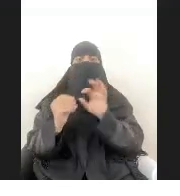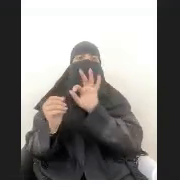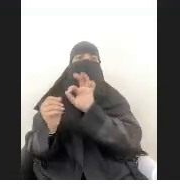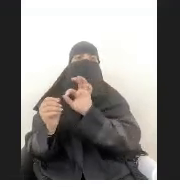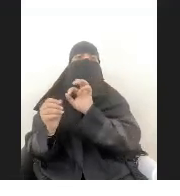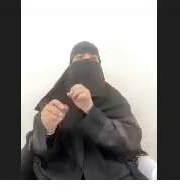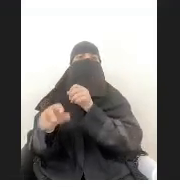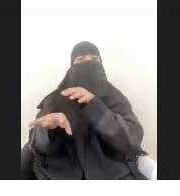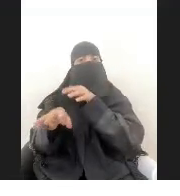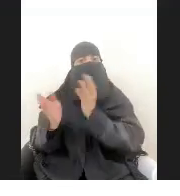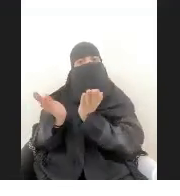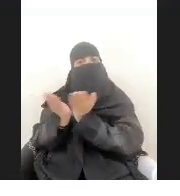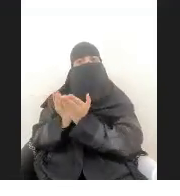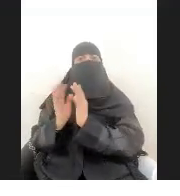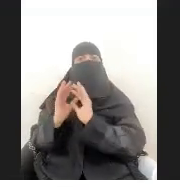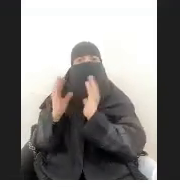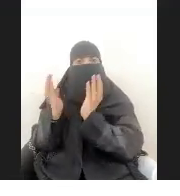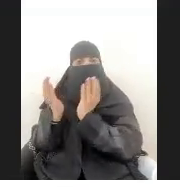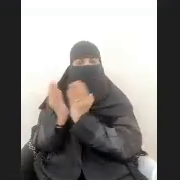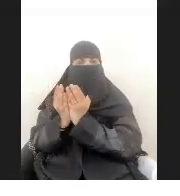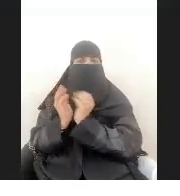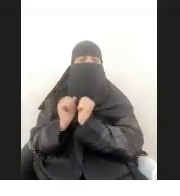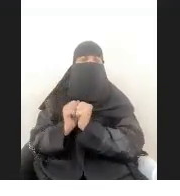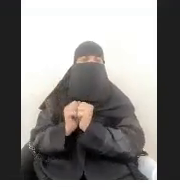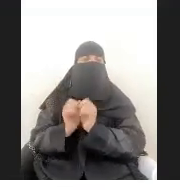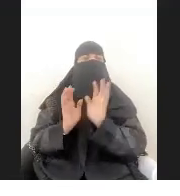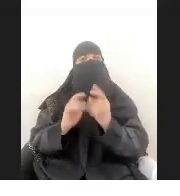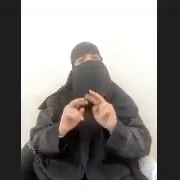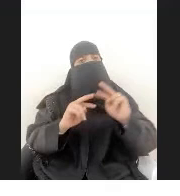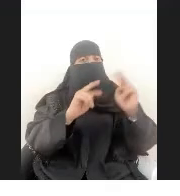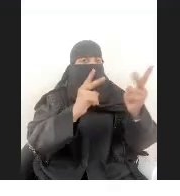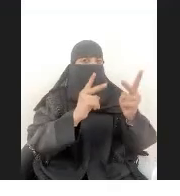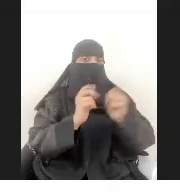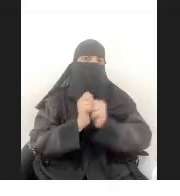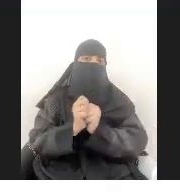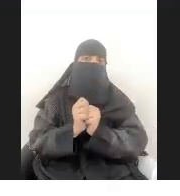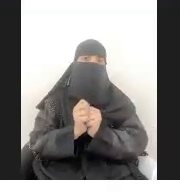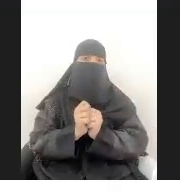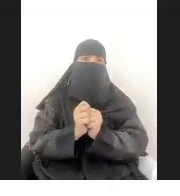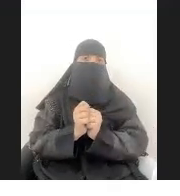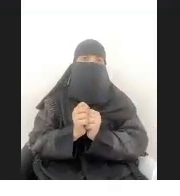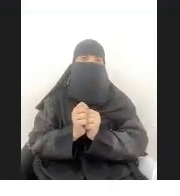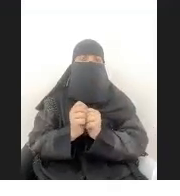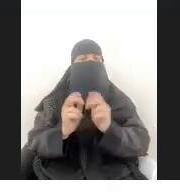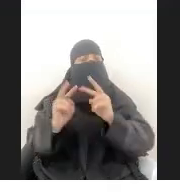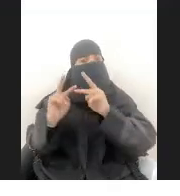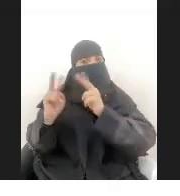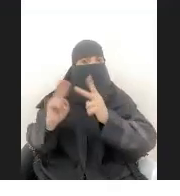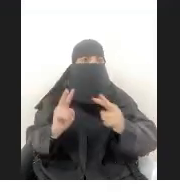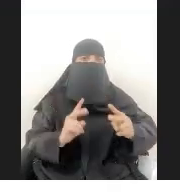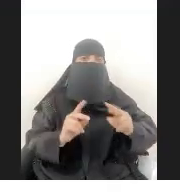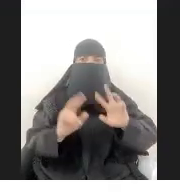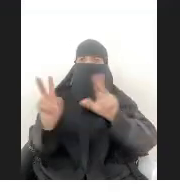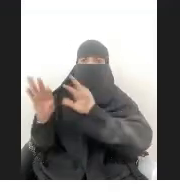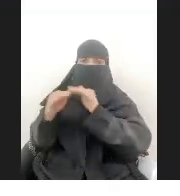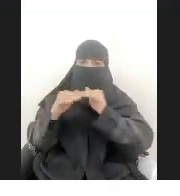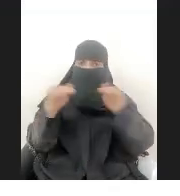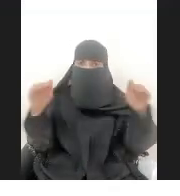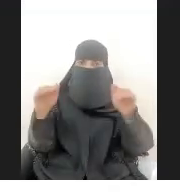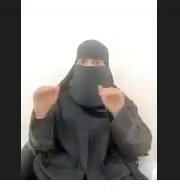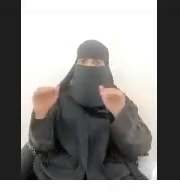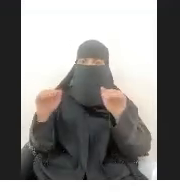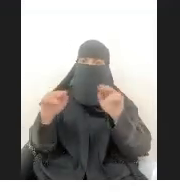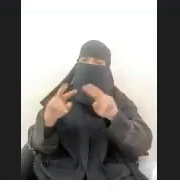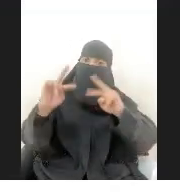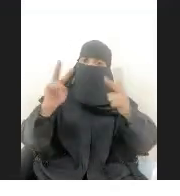أو المدرسة تقول لا، إحنا التعلم المدمج النسبة كذا. فمهم إنه إن إحنا